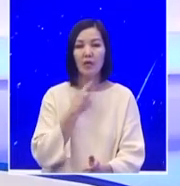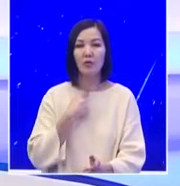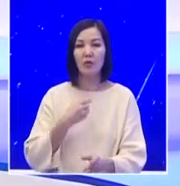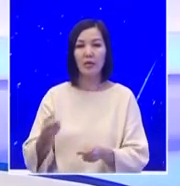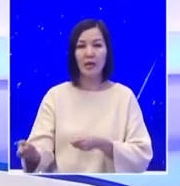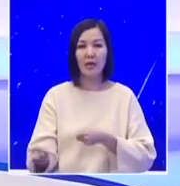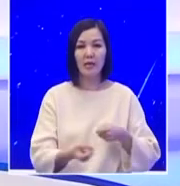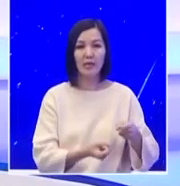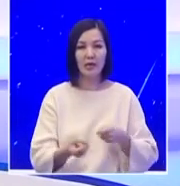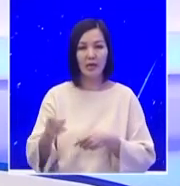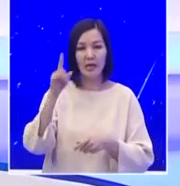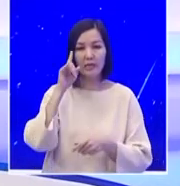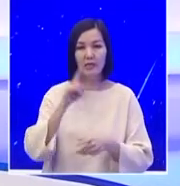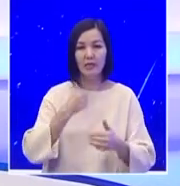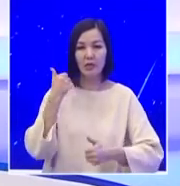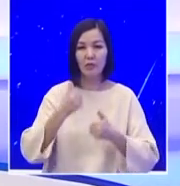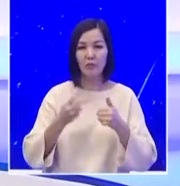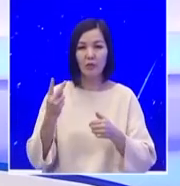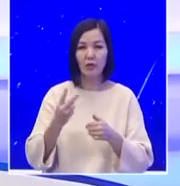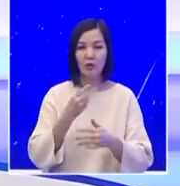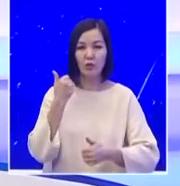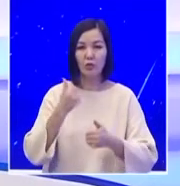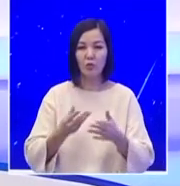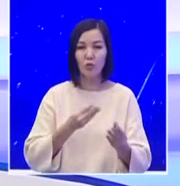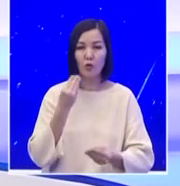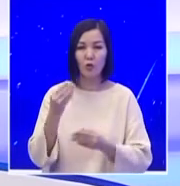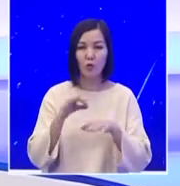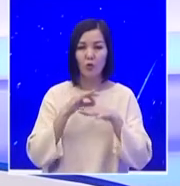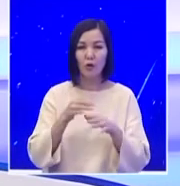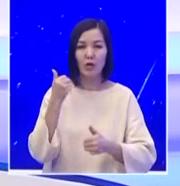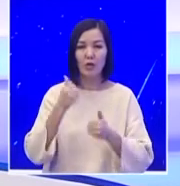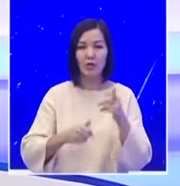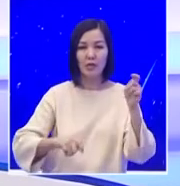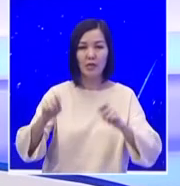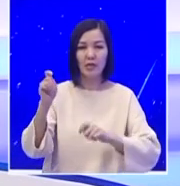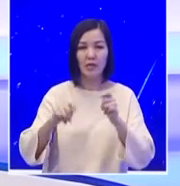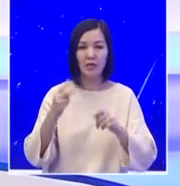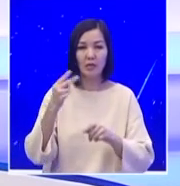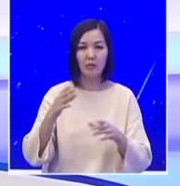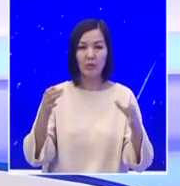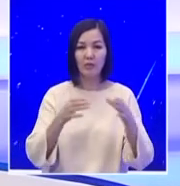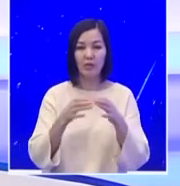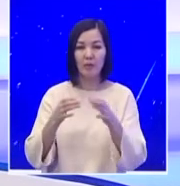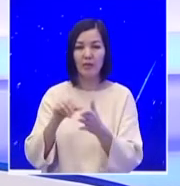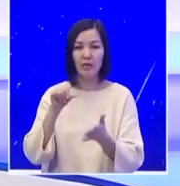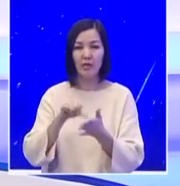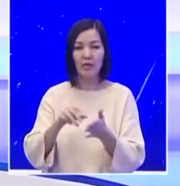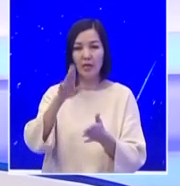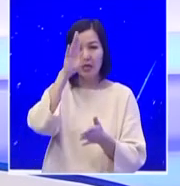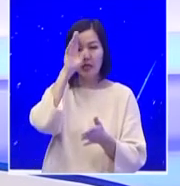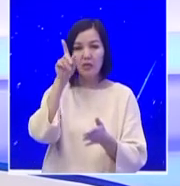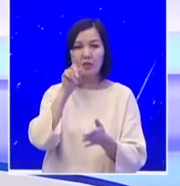Талдықорғанда индер хоккейден Қазақстан чемпионатының екінші туры өтіп жатыр. Жарысқа еліміздің әр аймағынан 25 команда келген. Олар ерлер